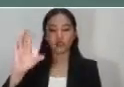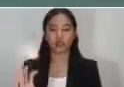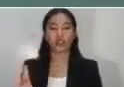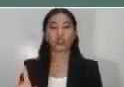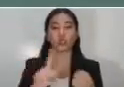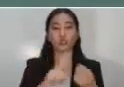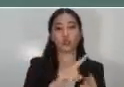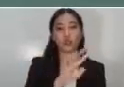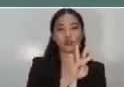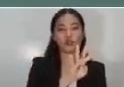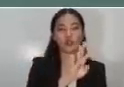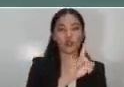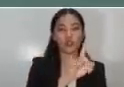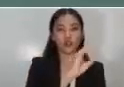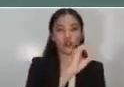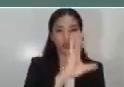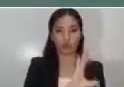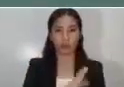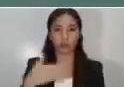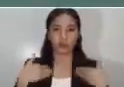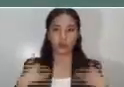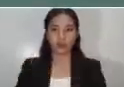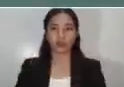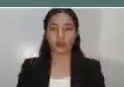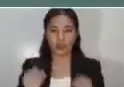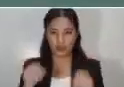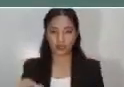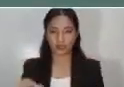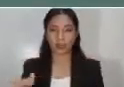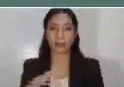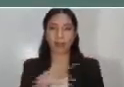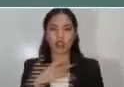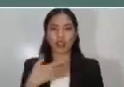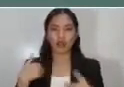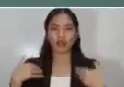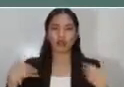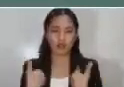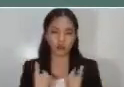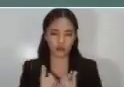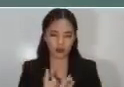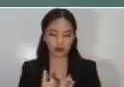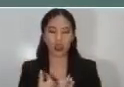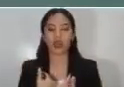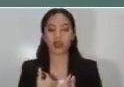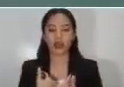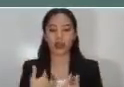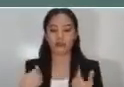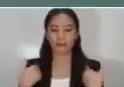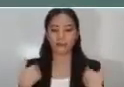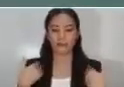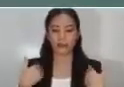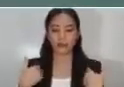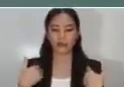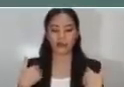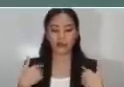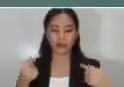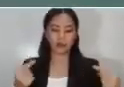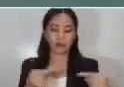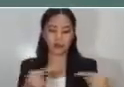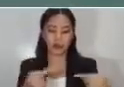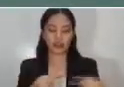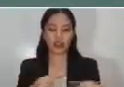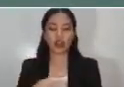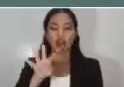inilagay. Misto lang walang mga anino ito. Ngayong araw ng April 30, pagdating ng 11:53 a.m. o 7 minuto